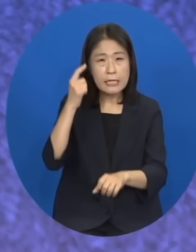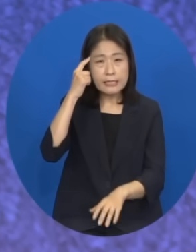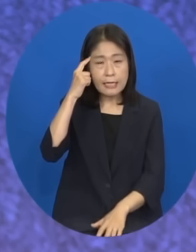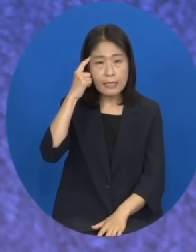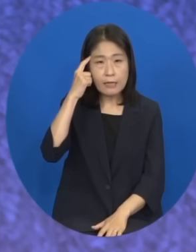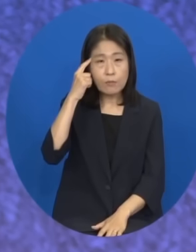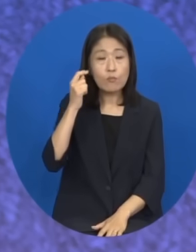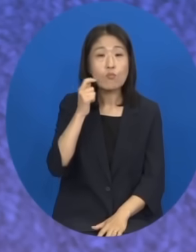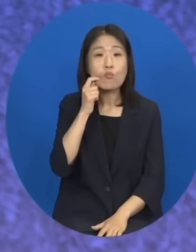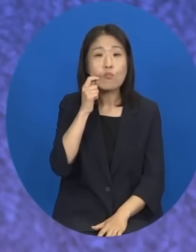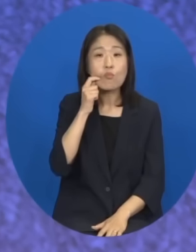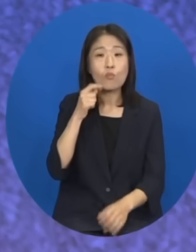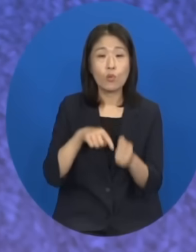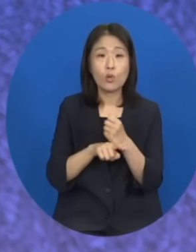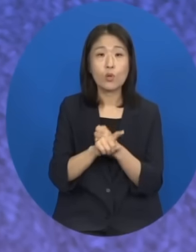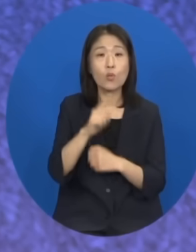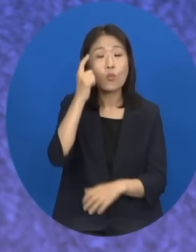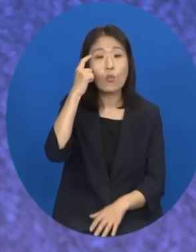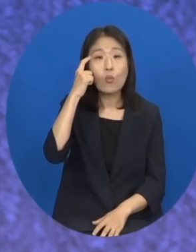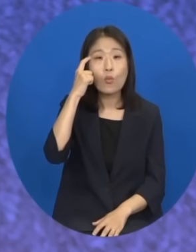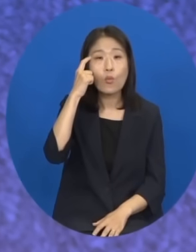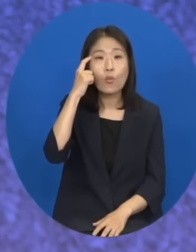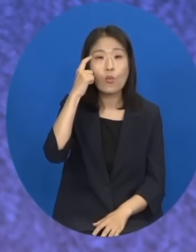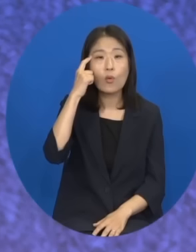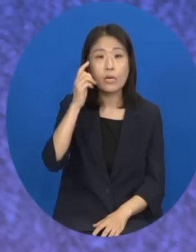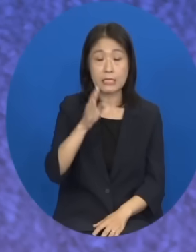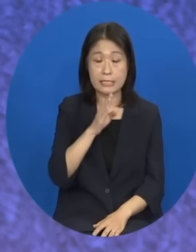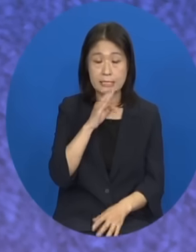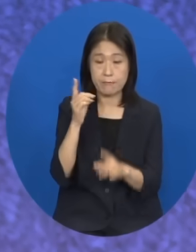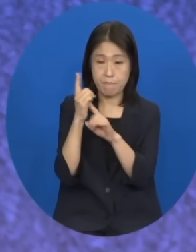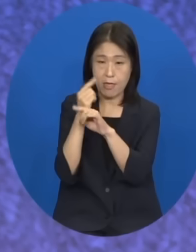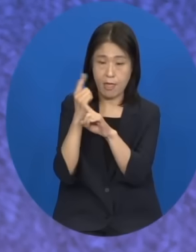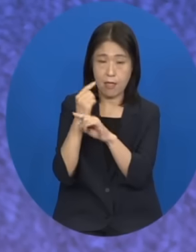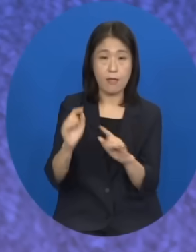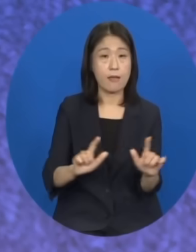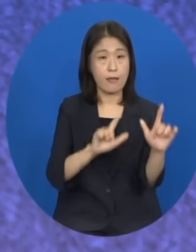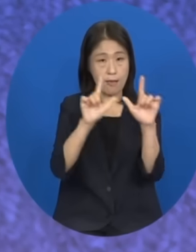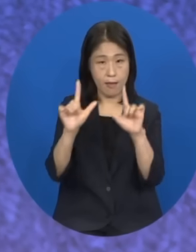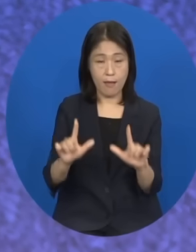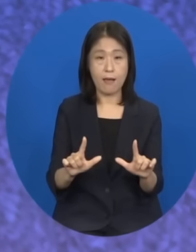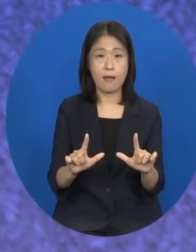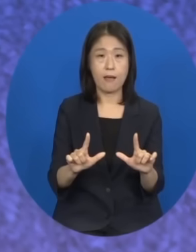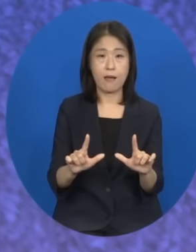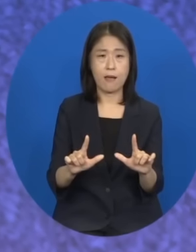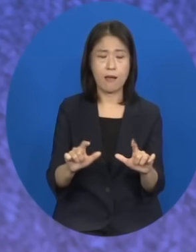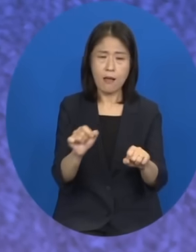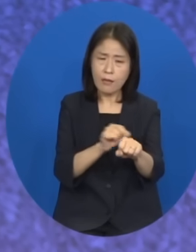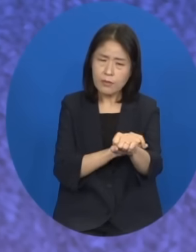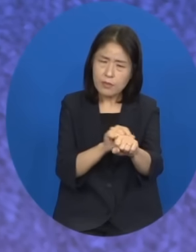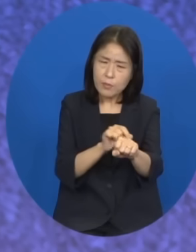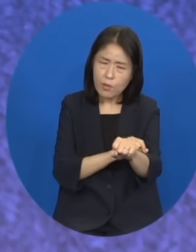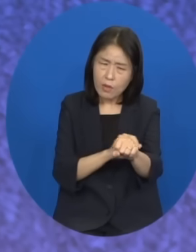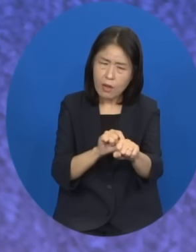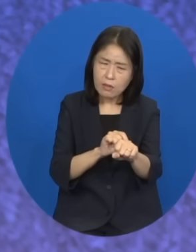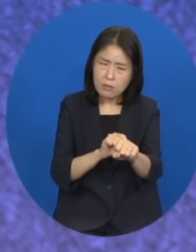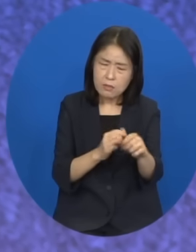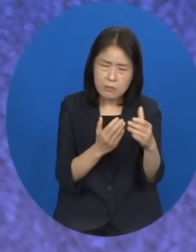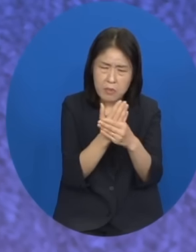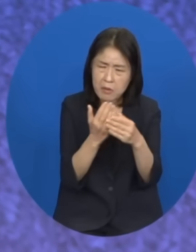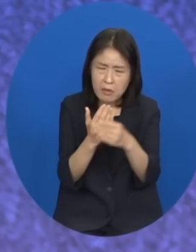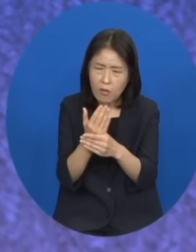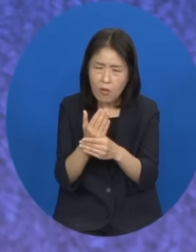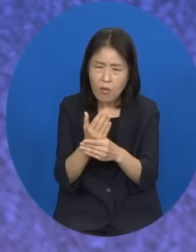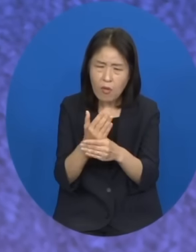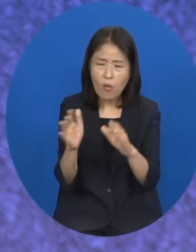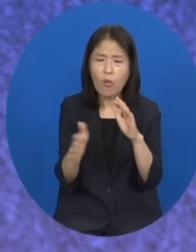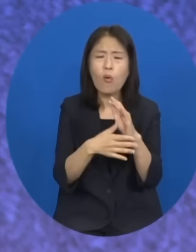이유는 여러분의 실제 지금 매일매일의 삶이 특별한 일이 일어나는 것처럼 보이지 않기